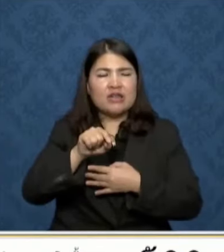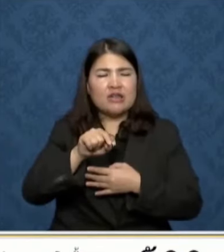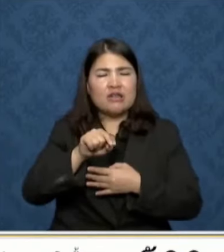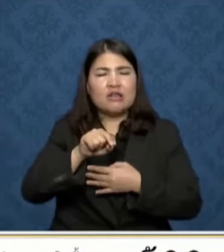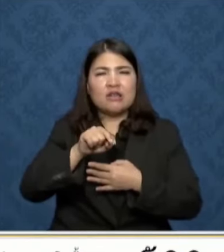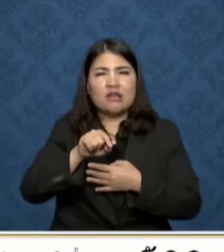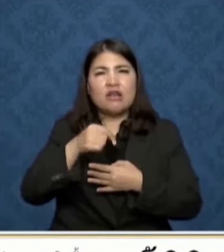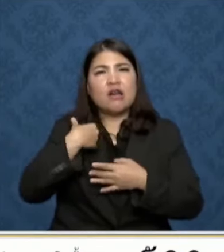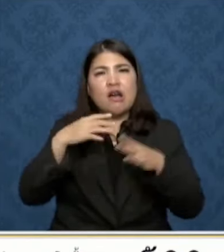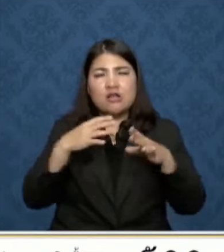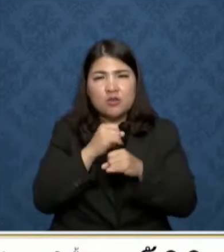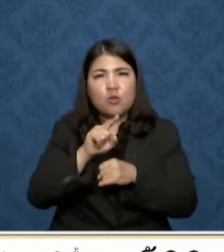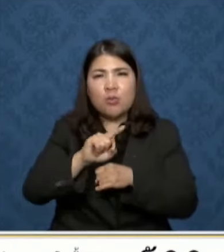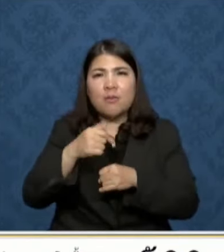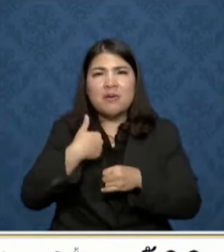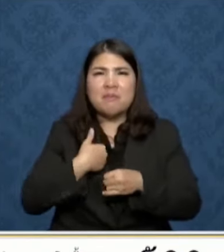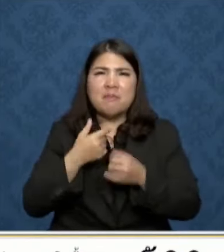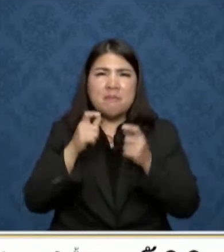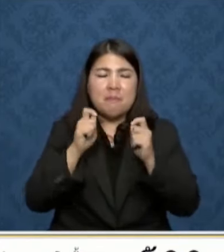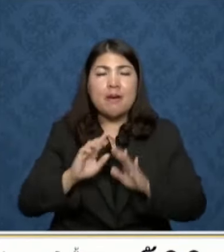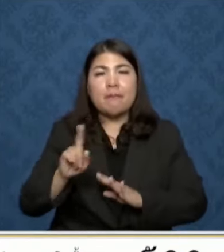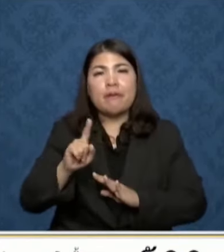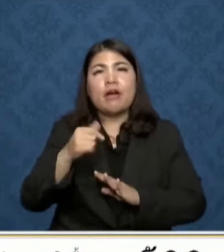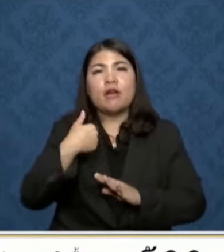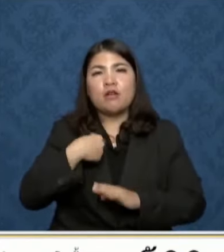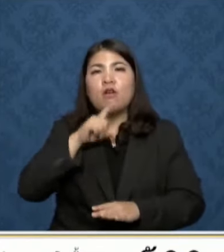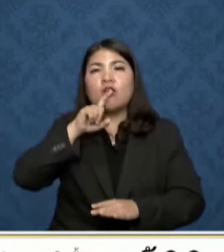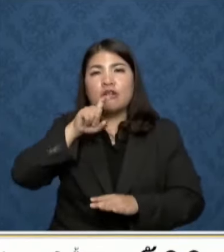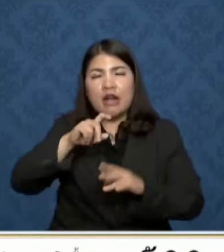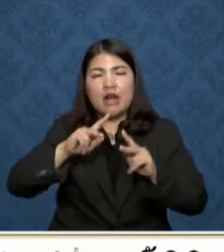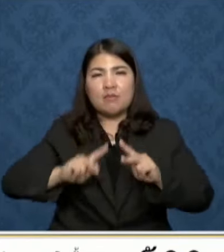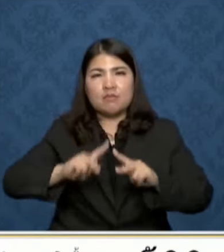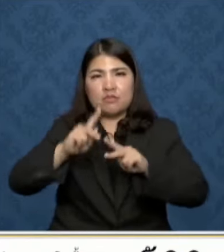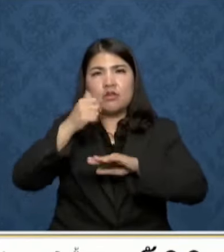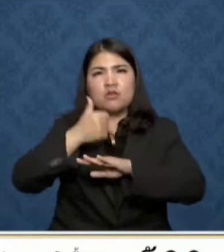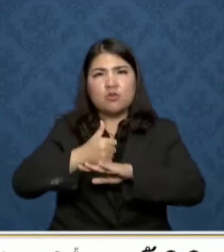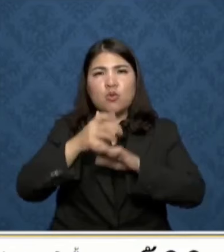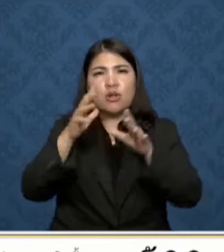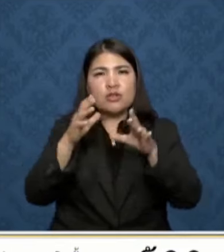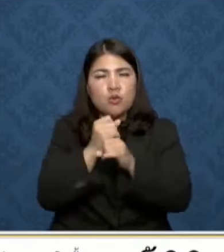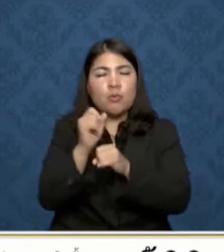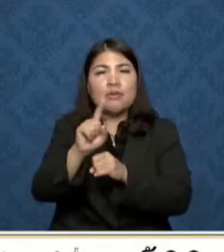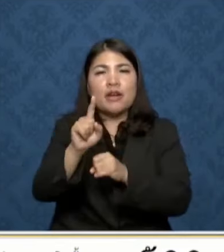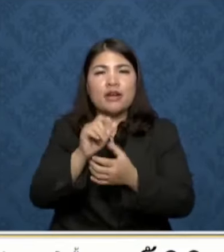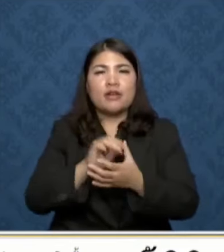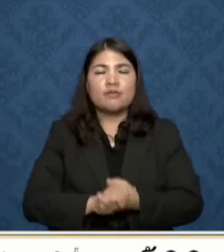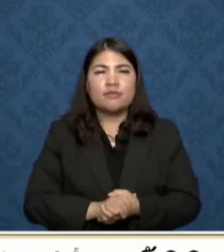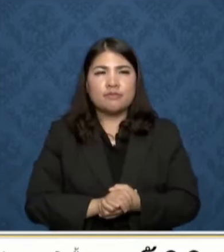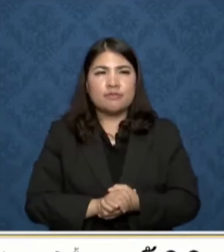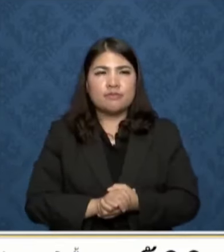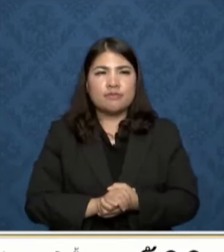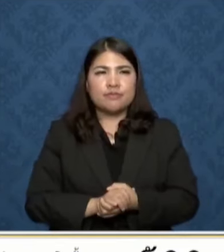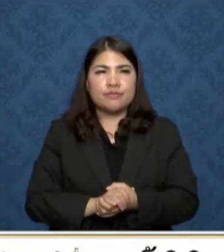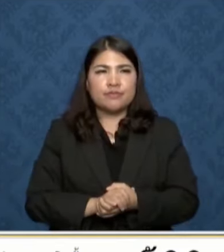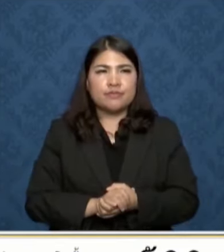สรุปแล้วข้อ Trade จตรงนี้มัเป็นยไกครัก็ตองถามทนม jurisdiction ว่ามนเปนอย่ไรสำถดไปครั